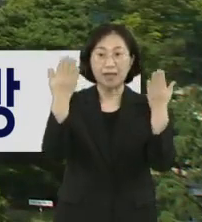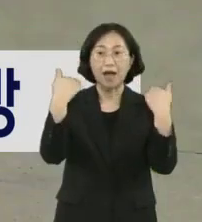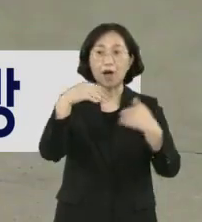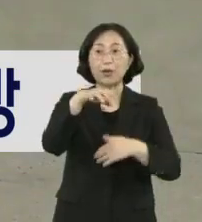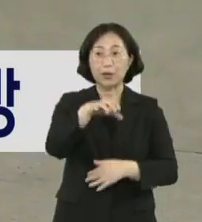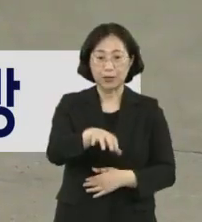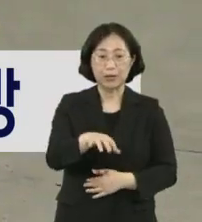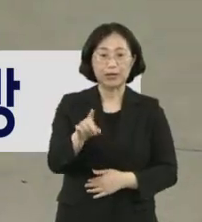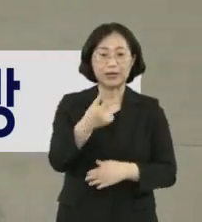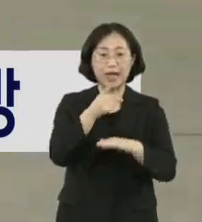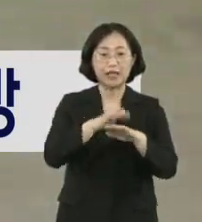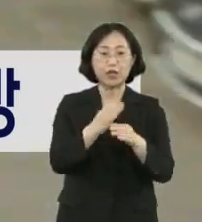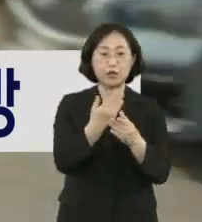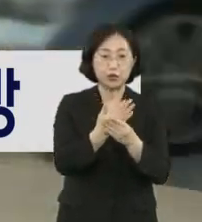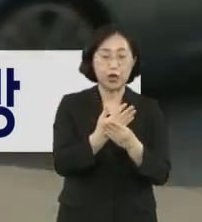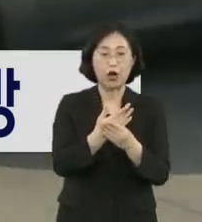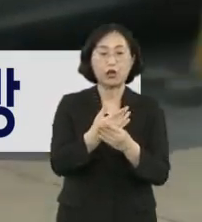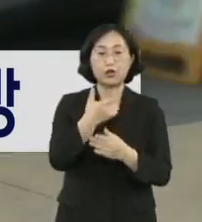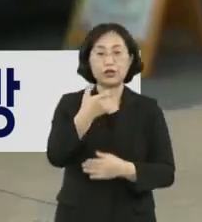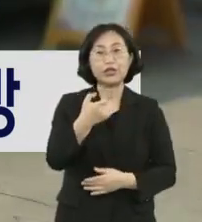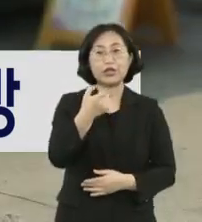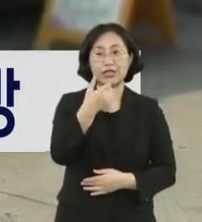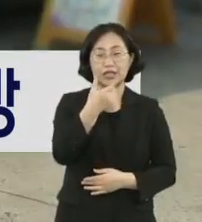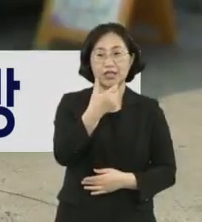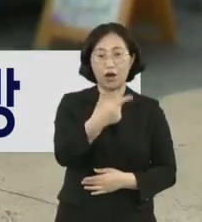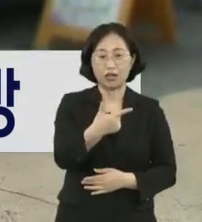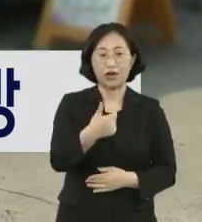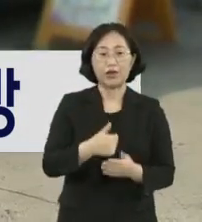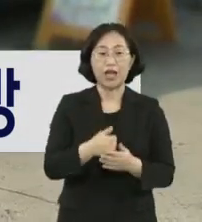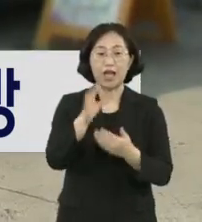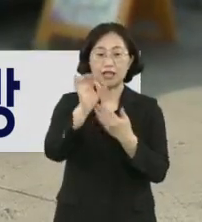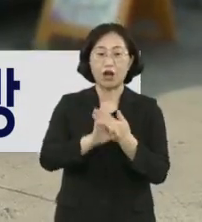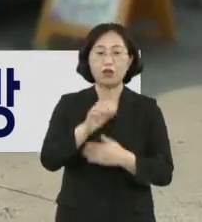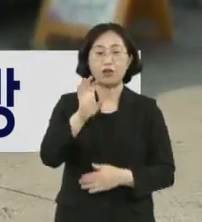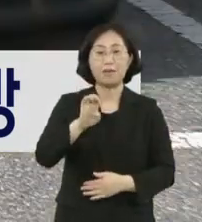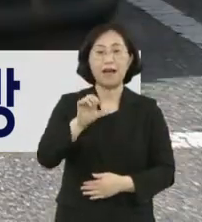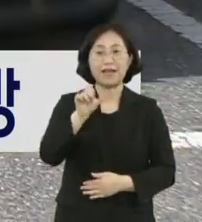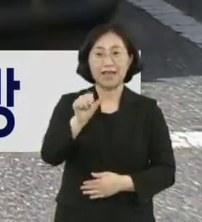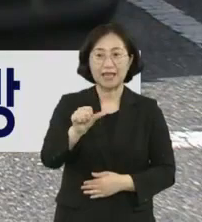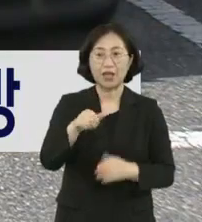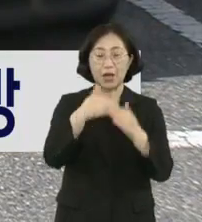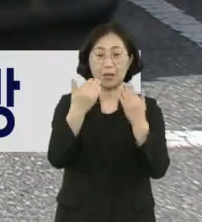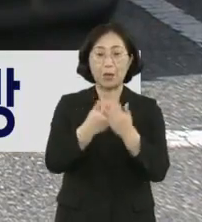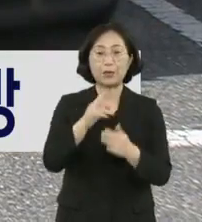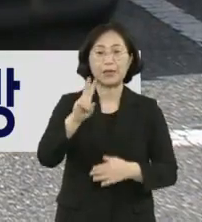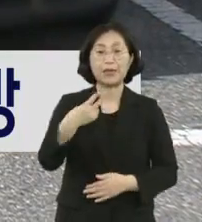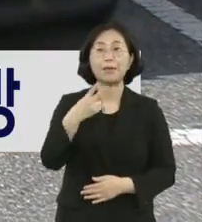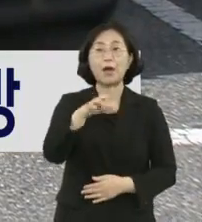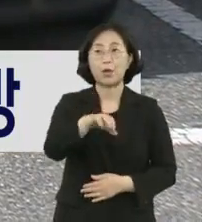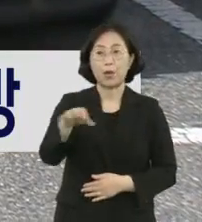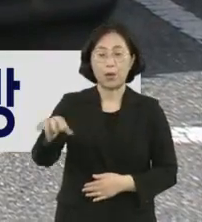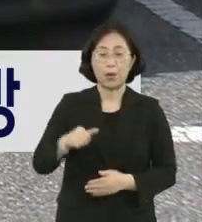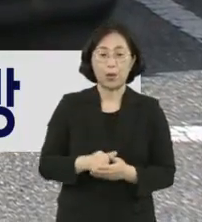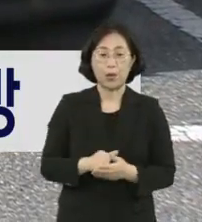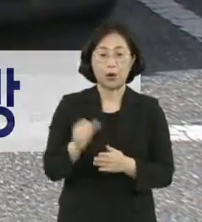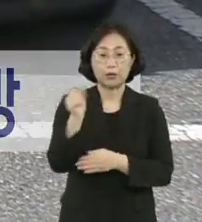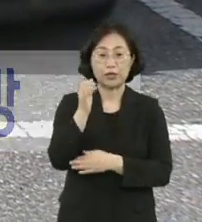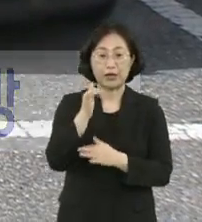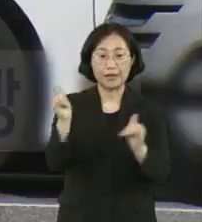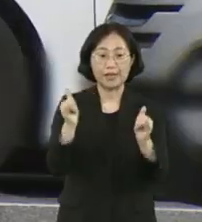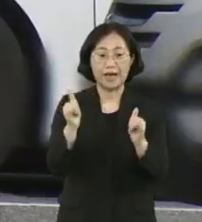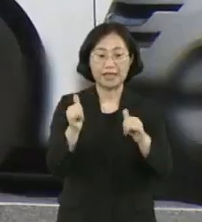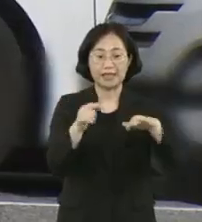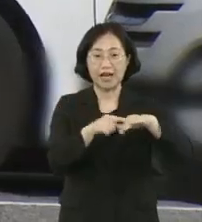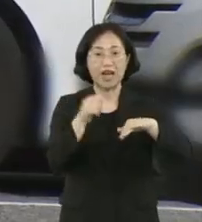학교 주차장은 대전 유성구 56개 학교와 서구 45개 학교 등 모두 200곳이며 운전자는